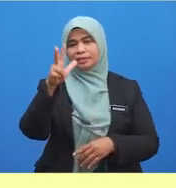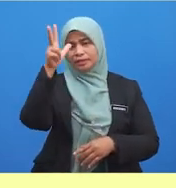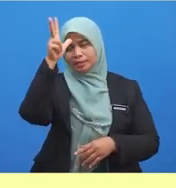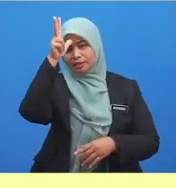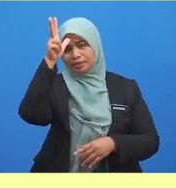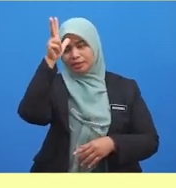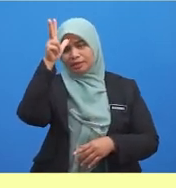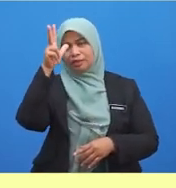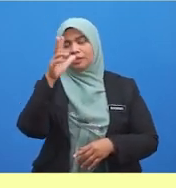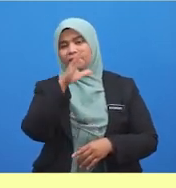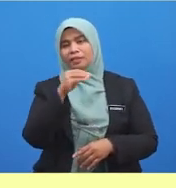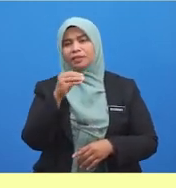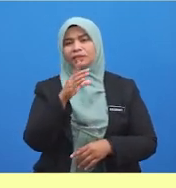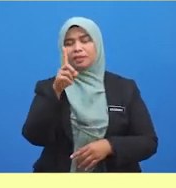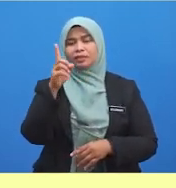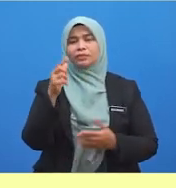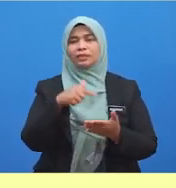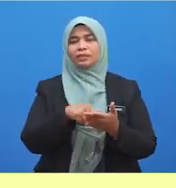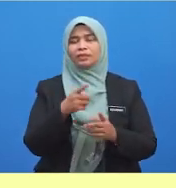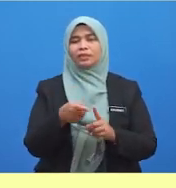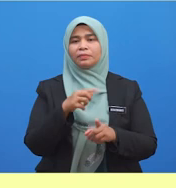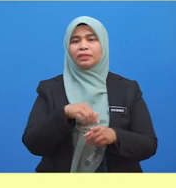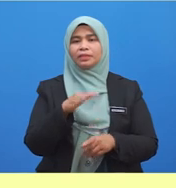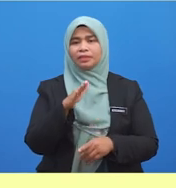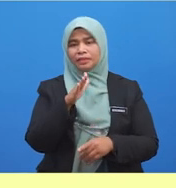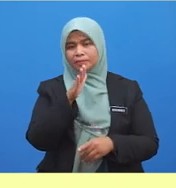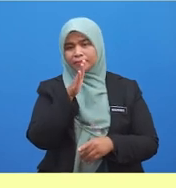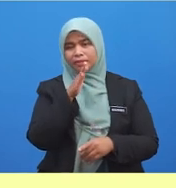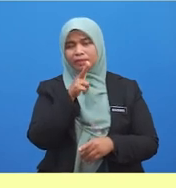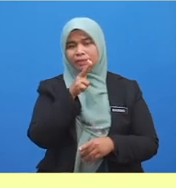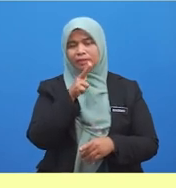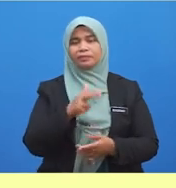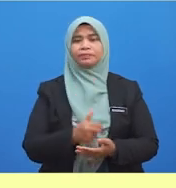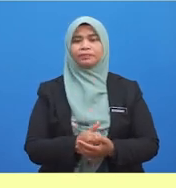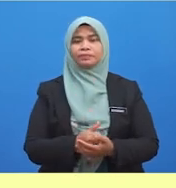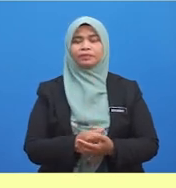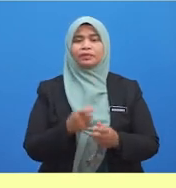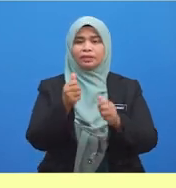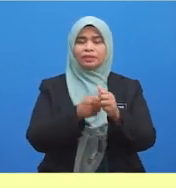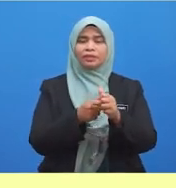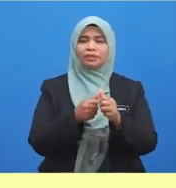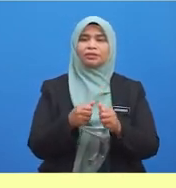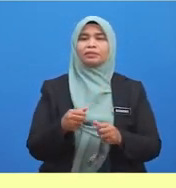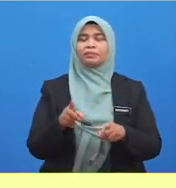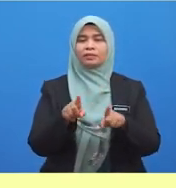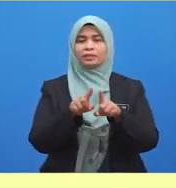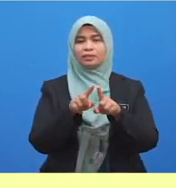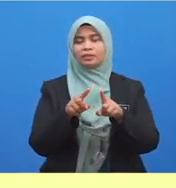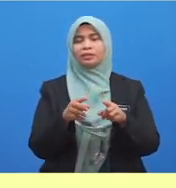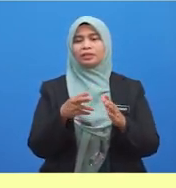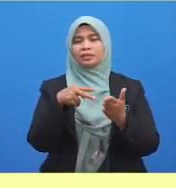dan satu lagi daripada induk betina. Setiap pasangan